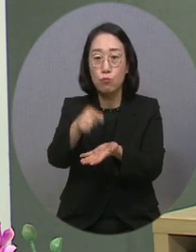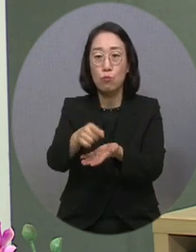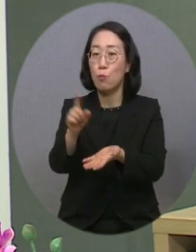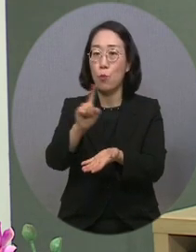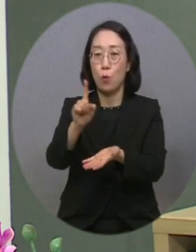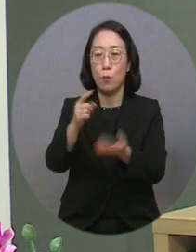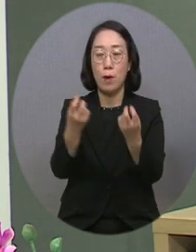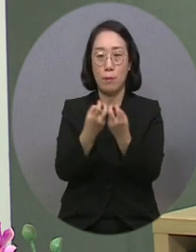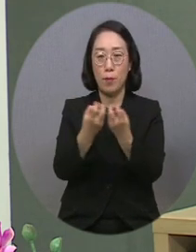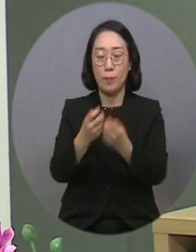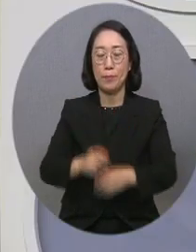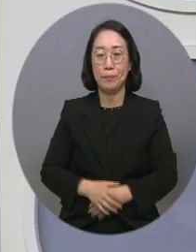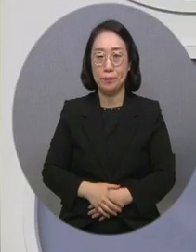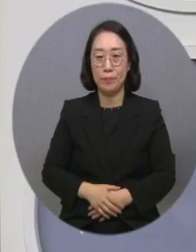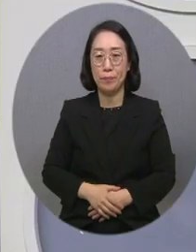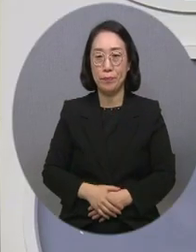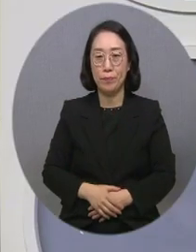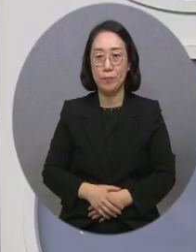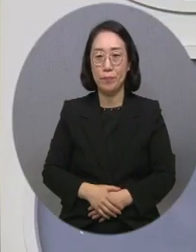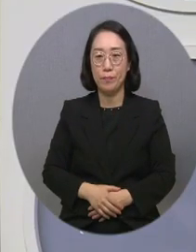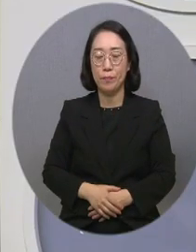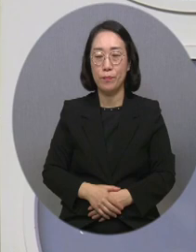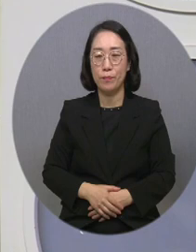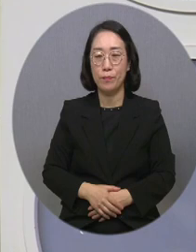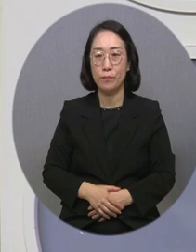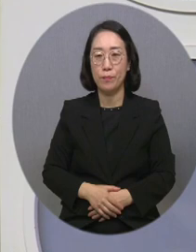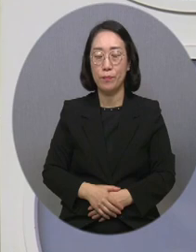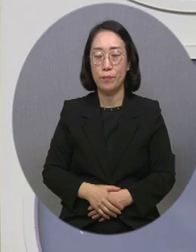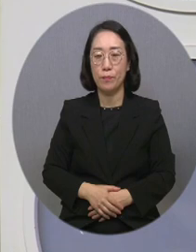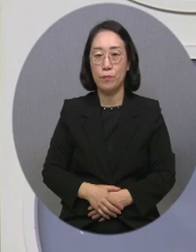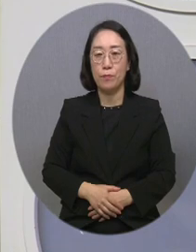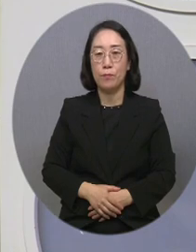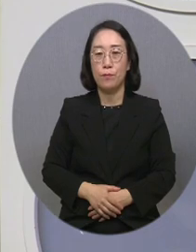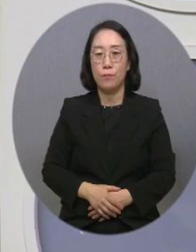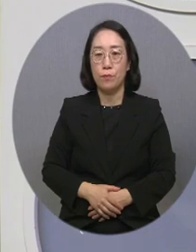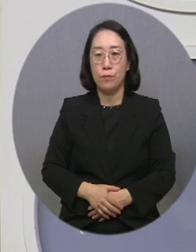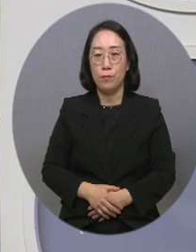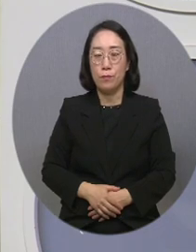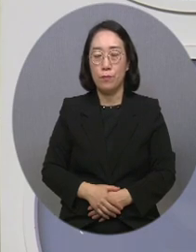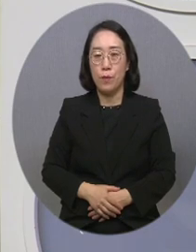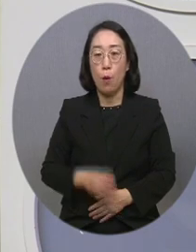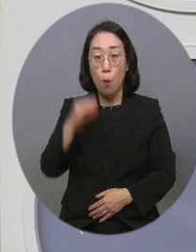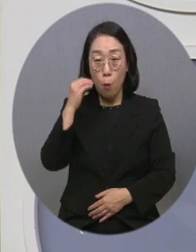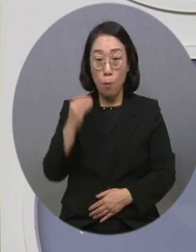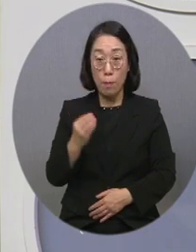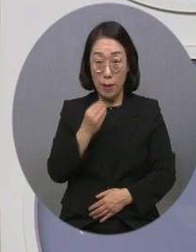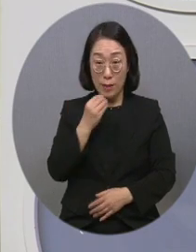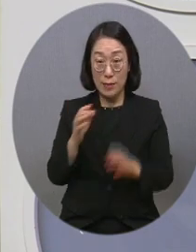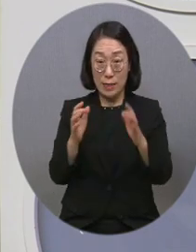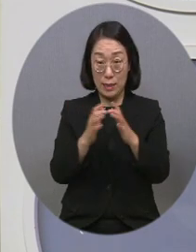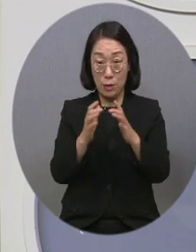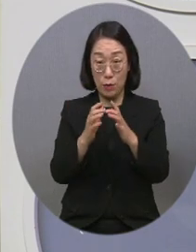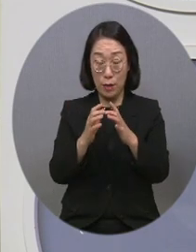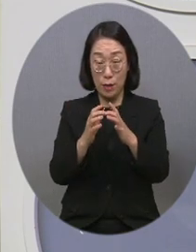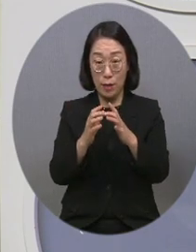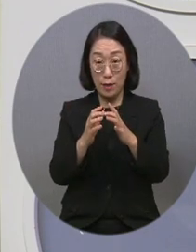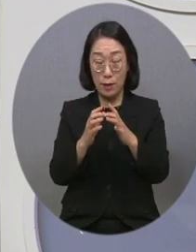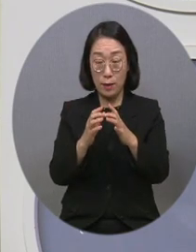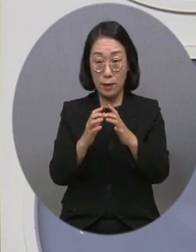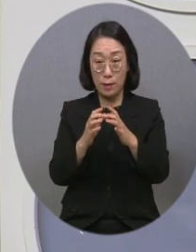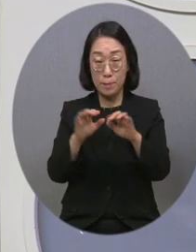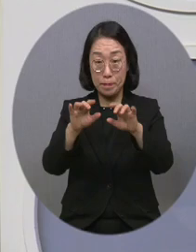주실 수 있을까요? 예. 이제 저희 홈페이지에 이제 들어오시면은 이제 가장